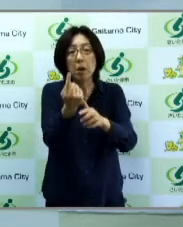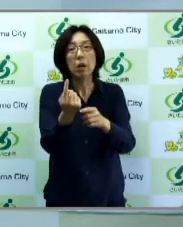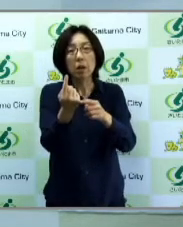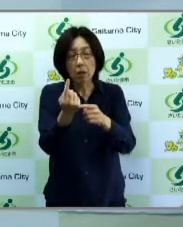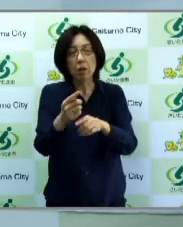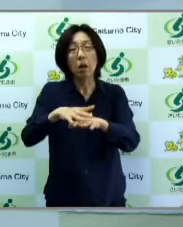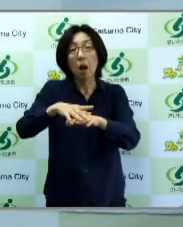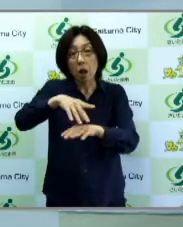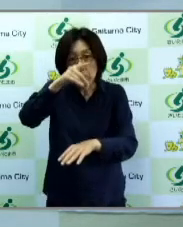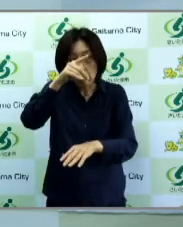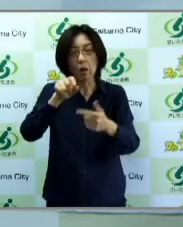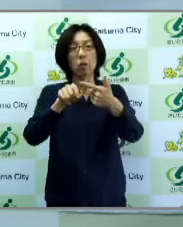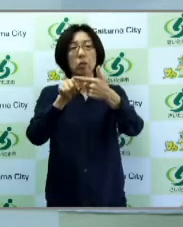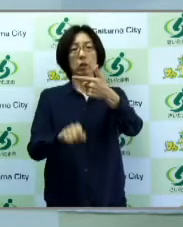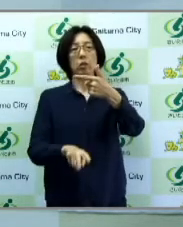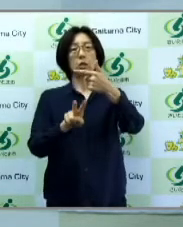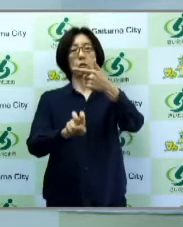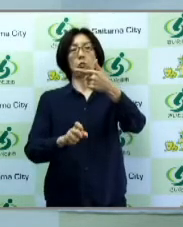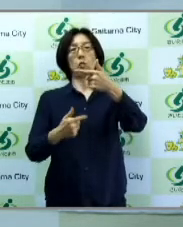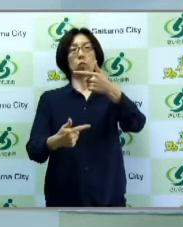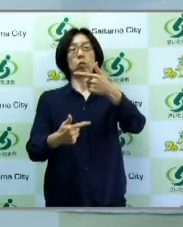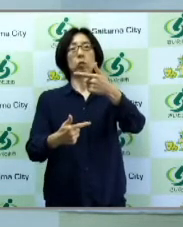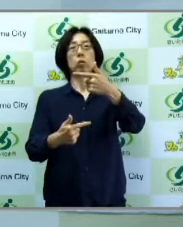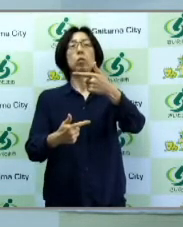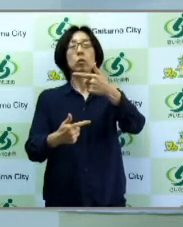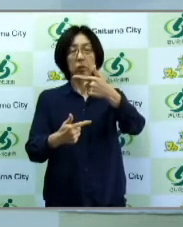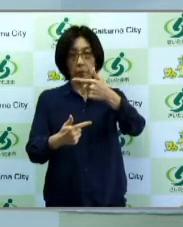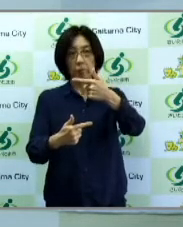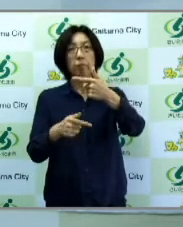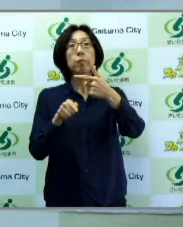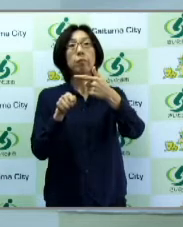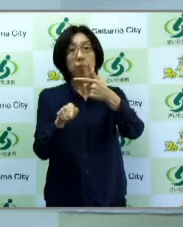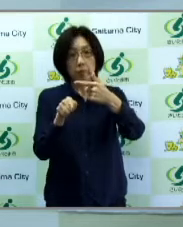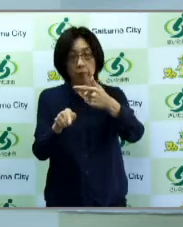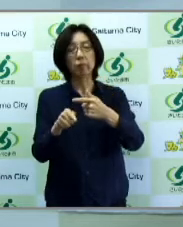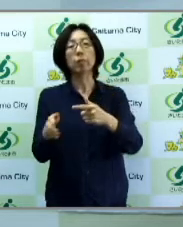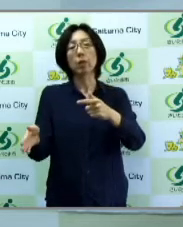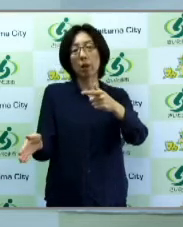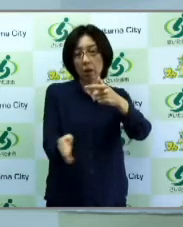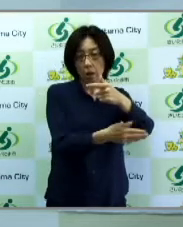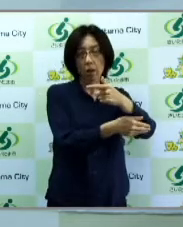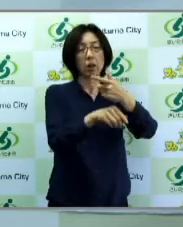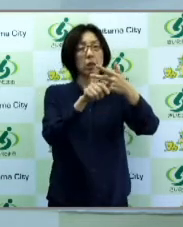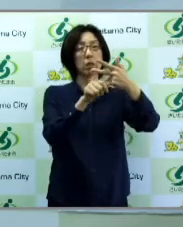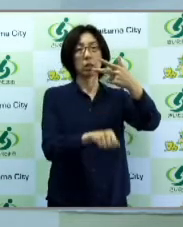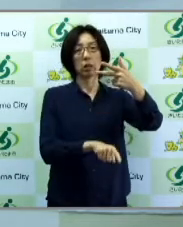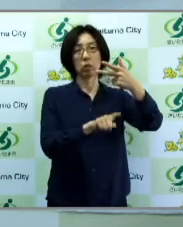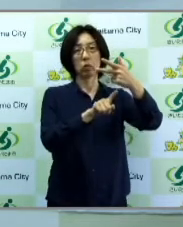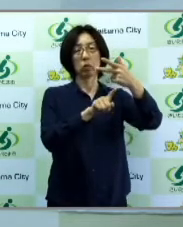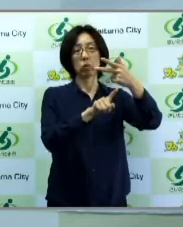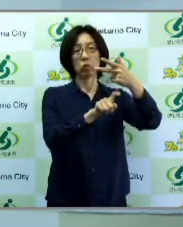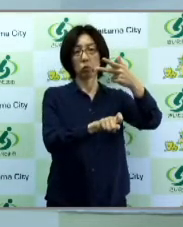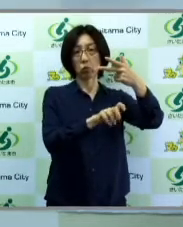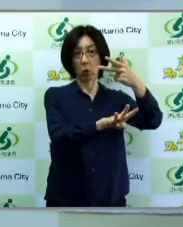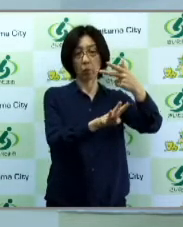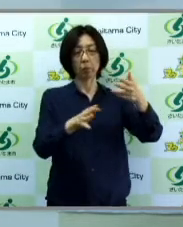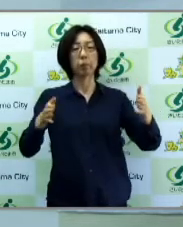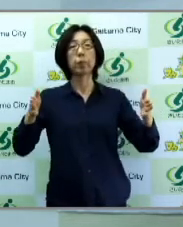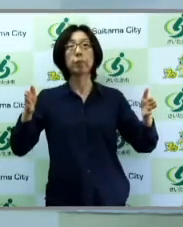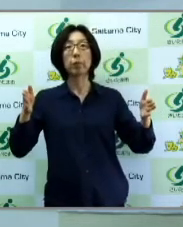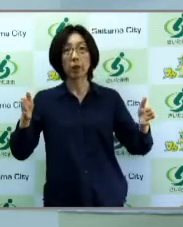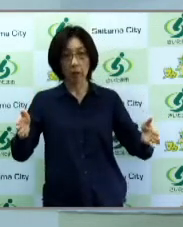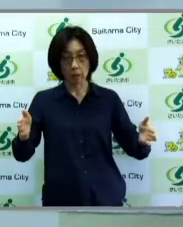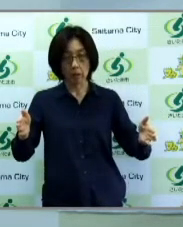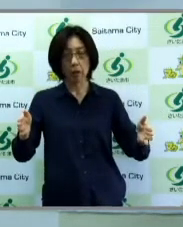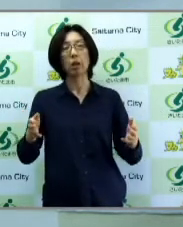のが6月26日でございますが、この6月26日から7月14日までを